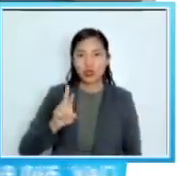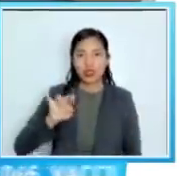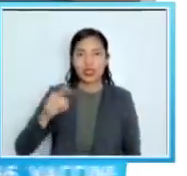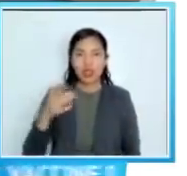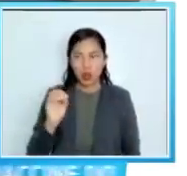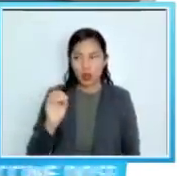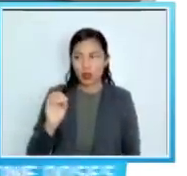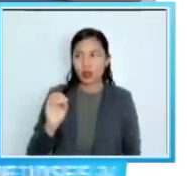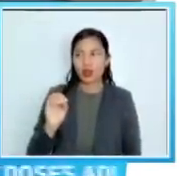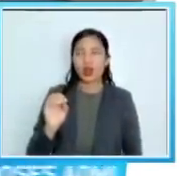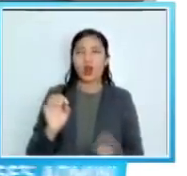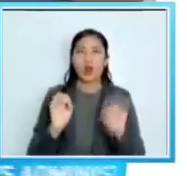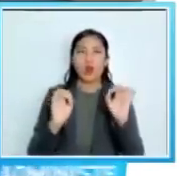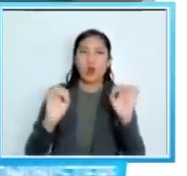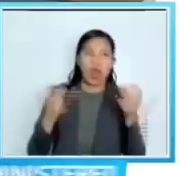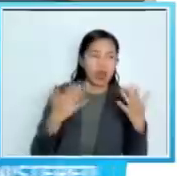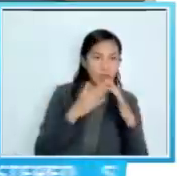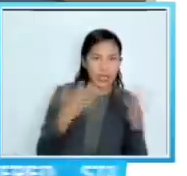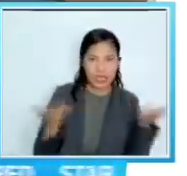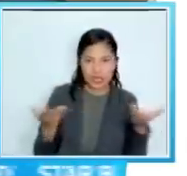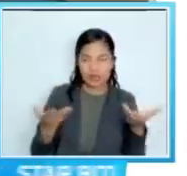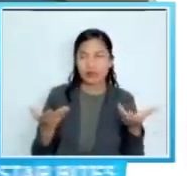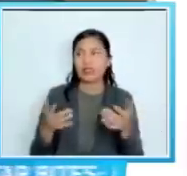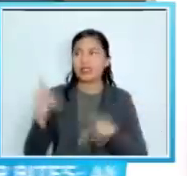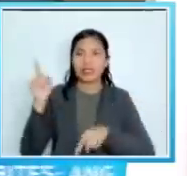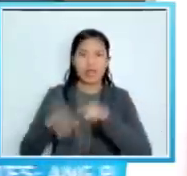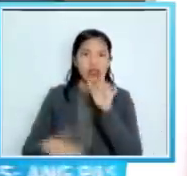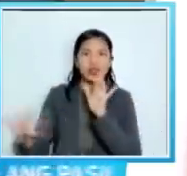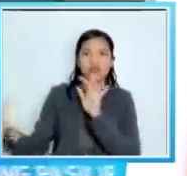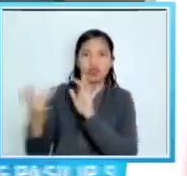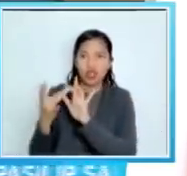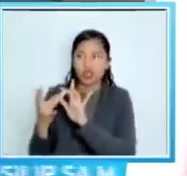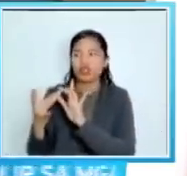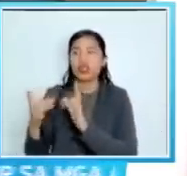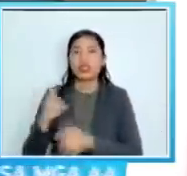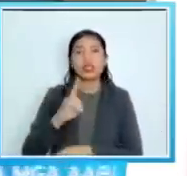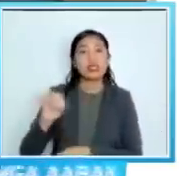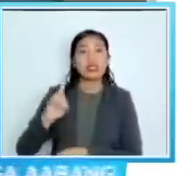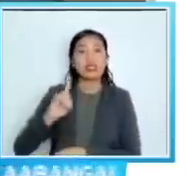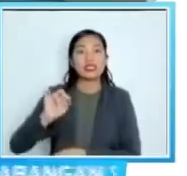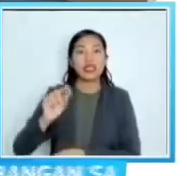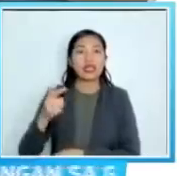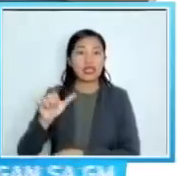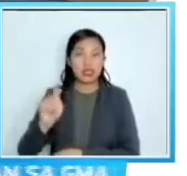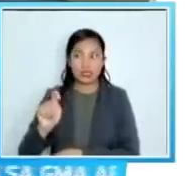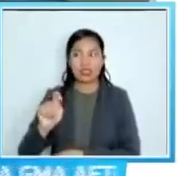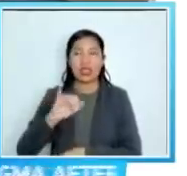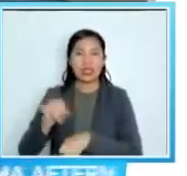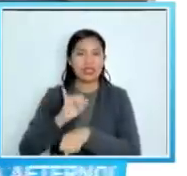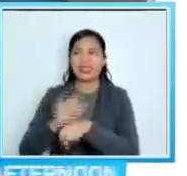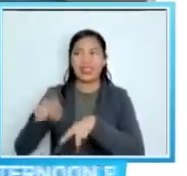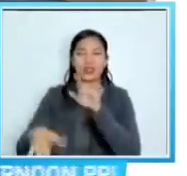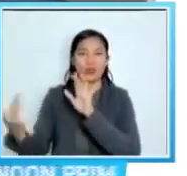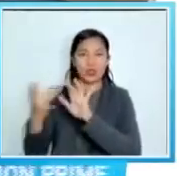kanilang pamilya doon sa Siargao o kaya Dinagat Island. Ito kasi yung access ko, ni papunta doon sa bahaging ito ng probinsya. Kailangan talaga,